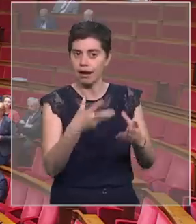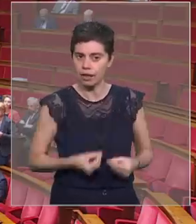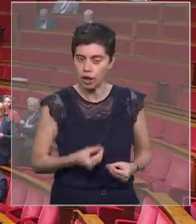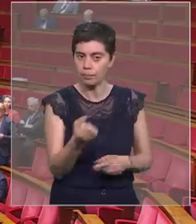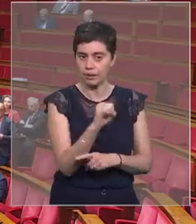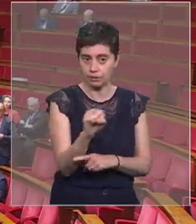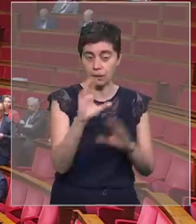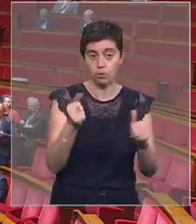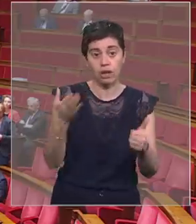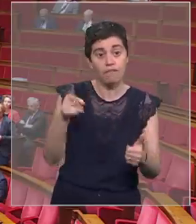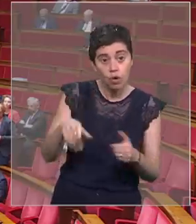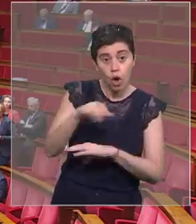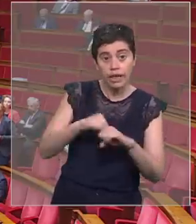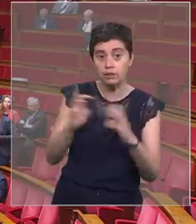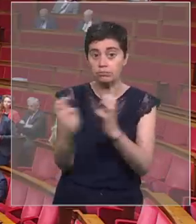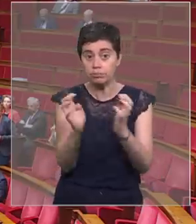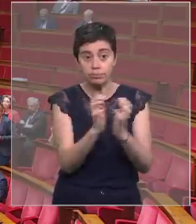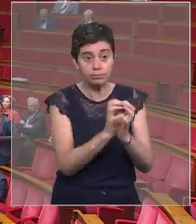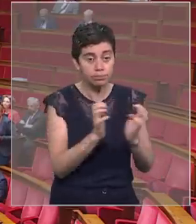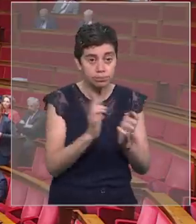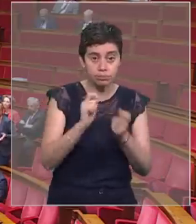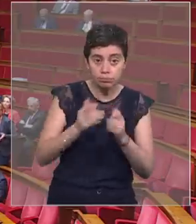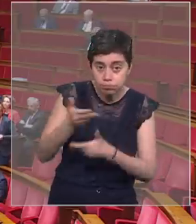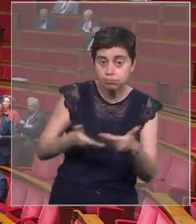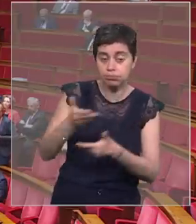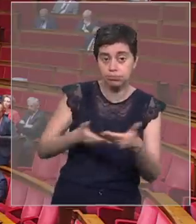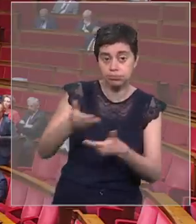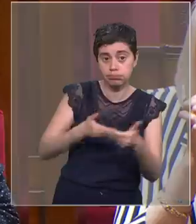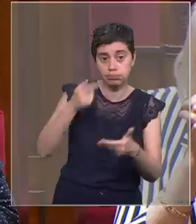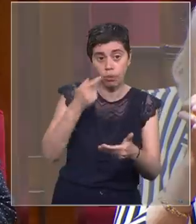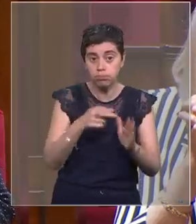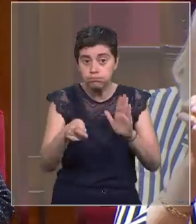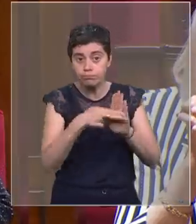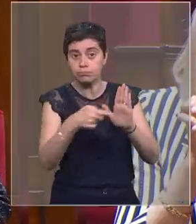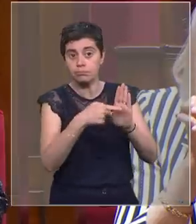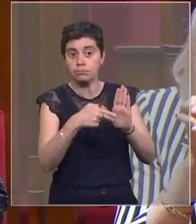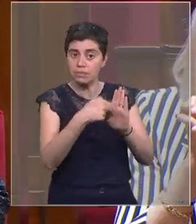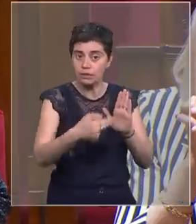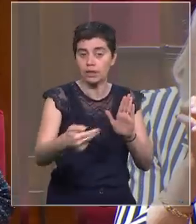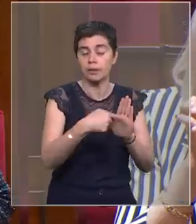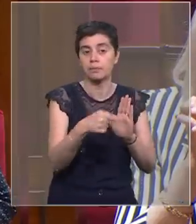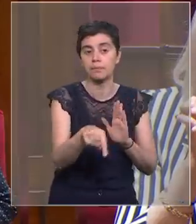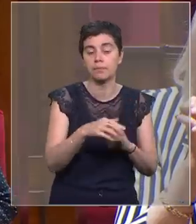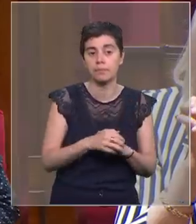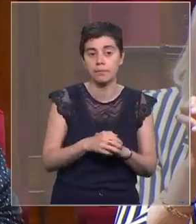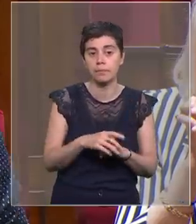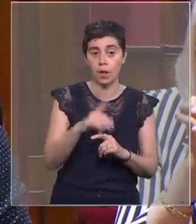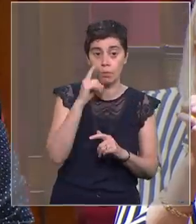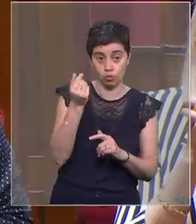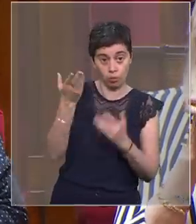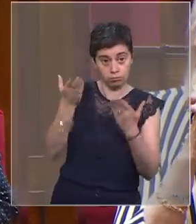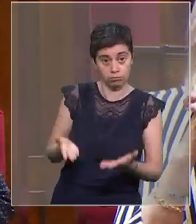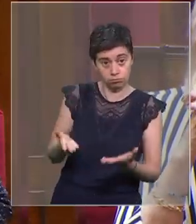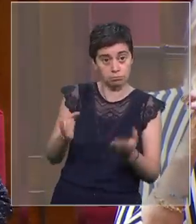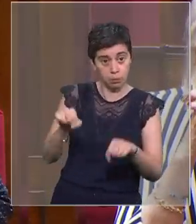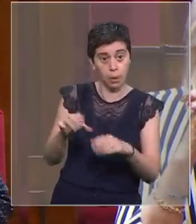lancez des concertations sur des référentiels nationaux. Monsieur le ministre, pouvez-vous revenir plus précisément sur les contenus des